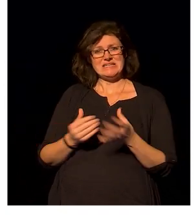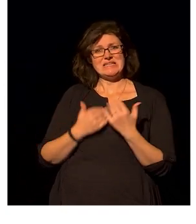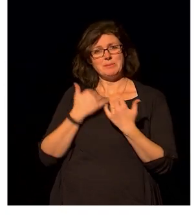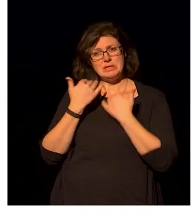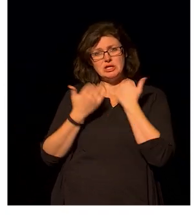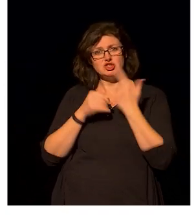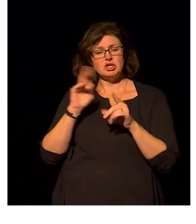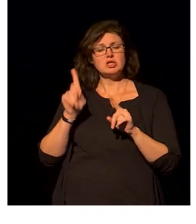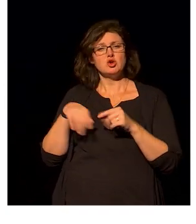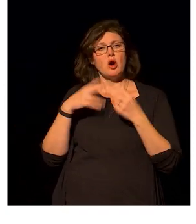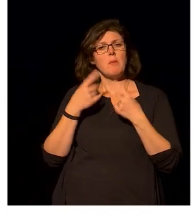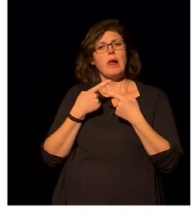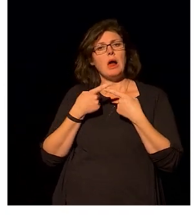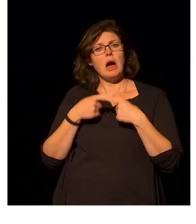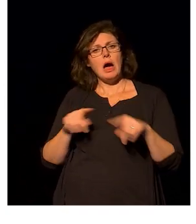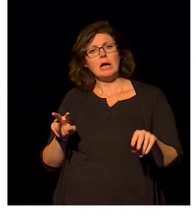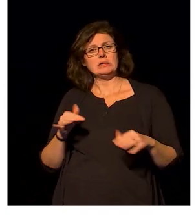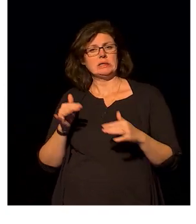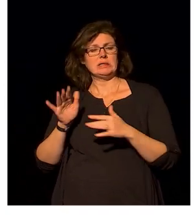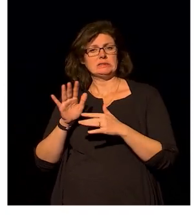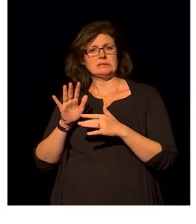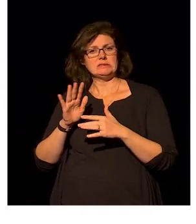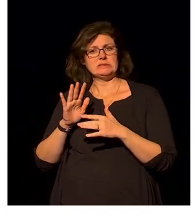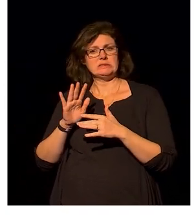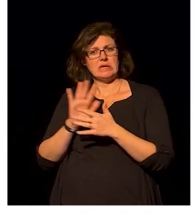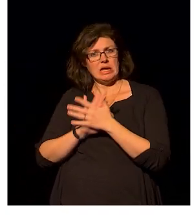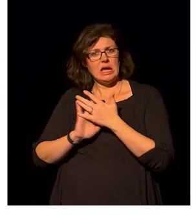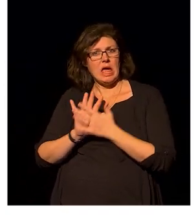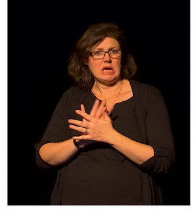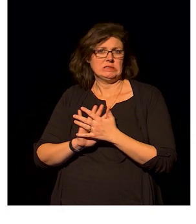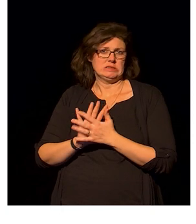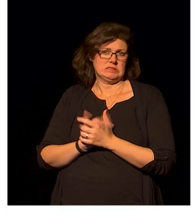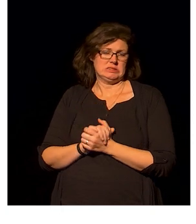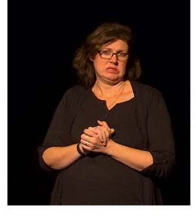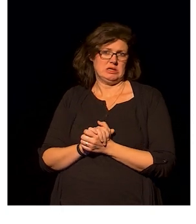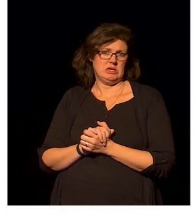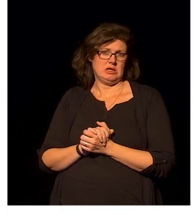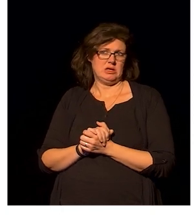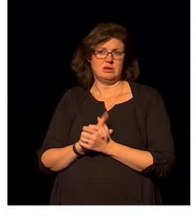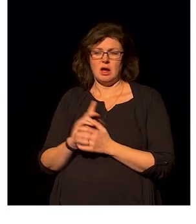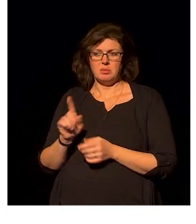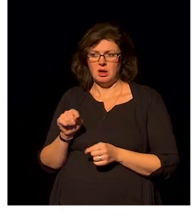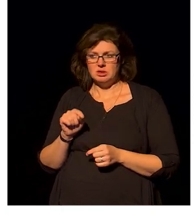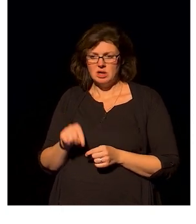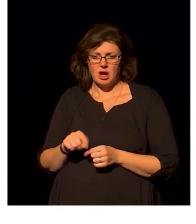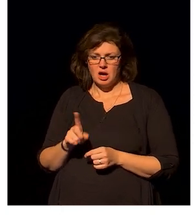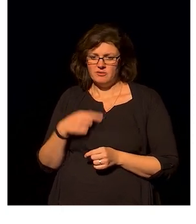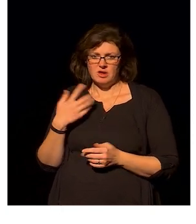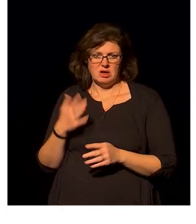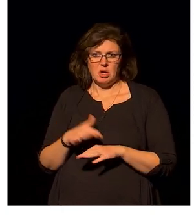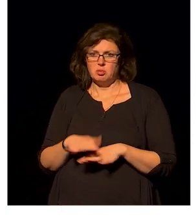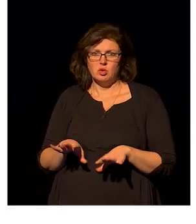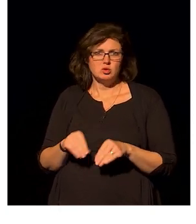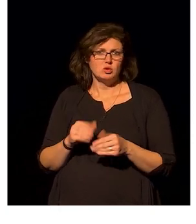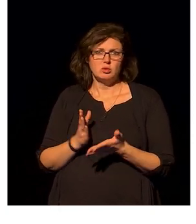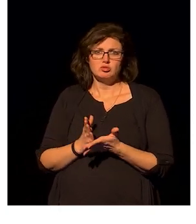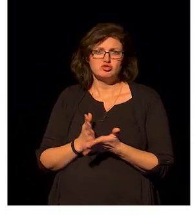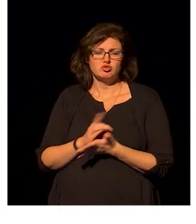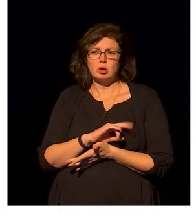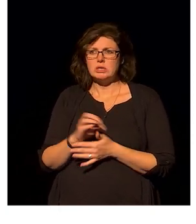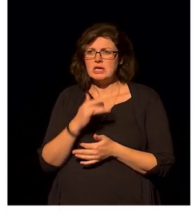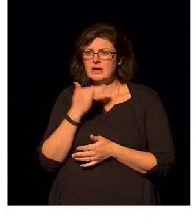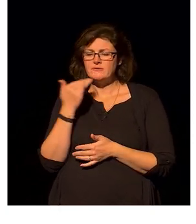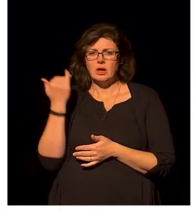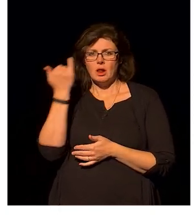nochmal anders erzählen lernen. Da sind wir aber im Grunde auch schon seit Jahren